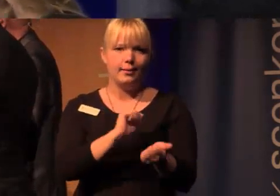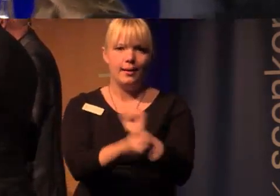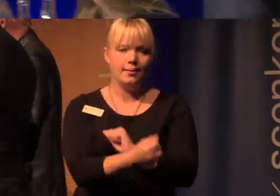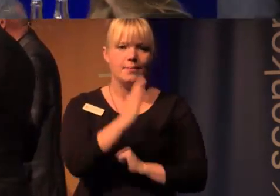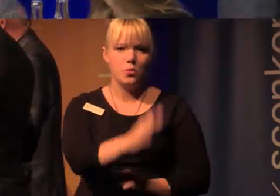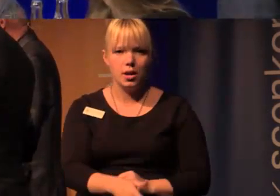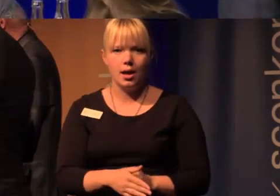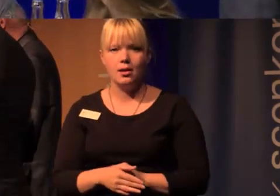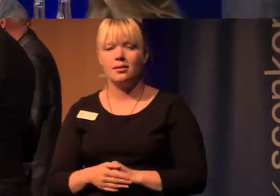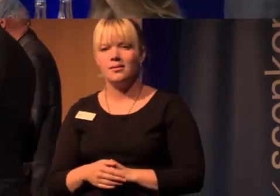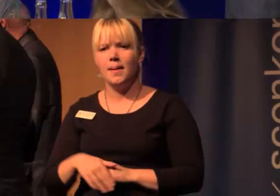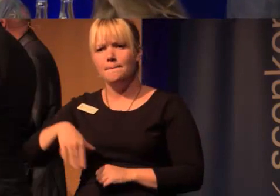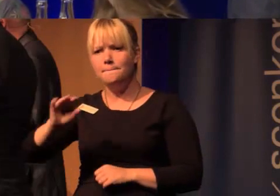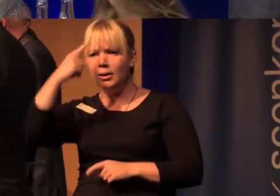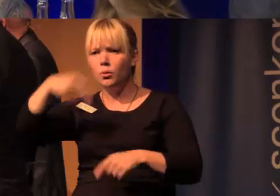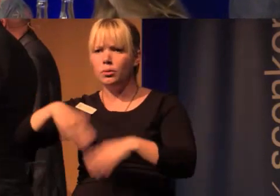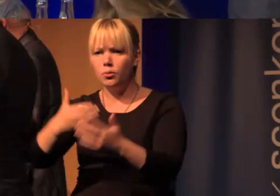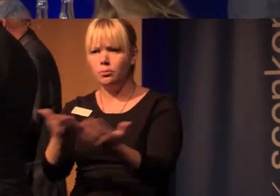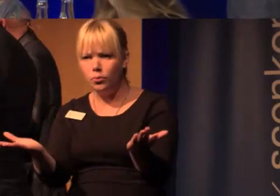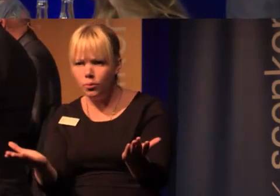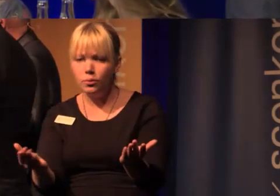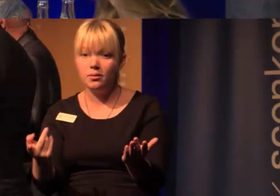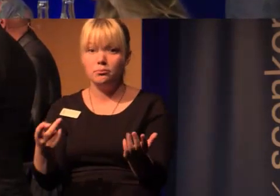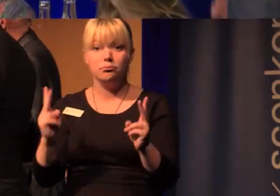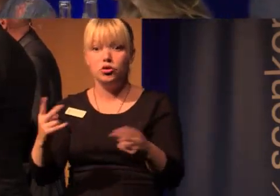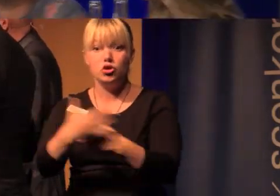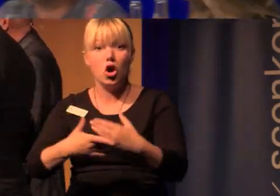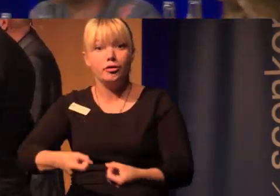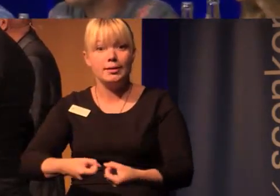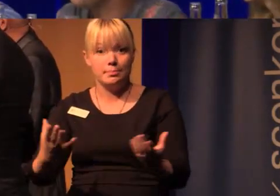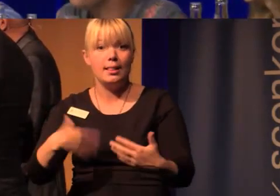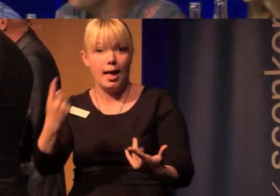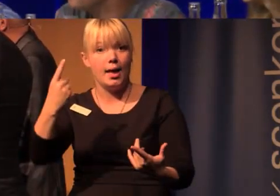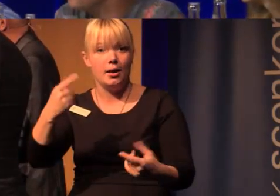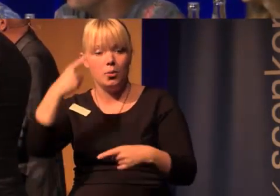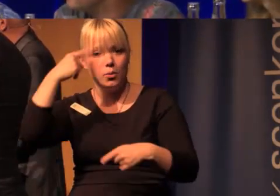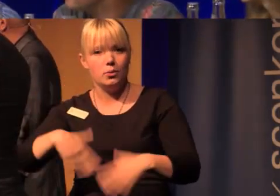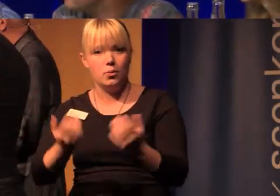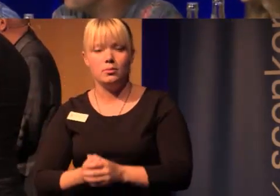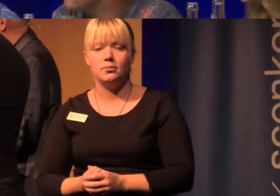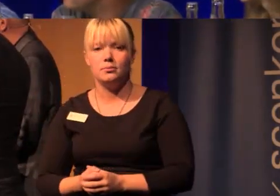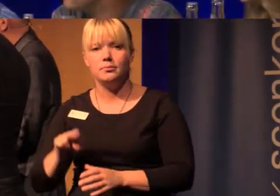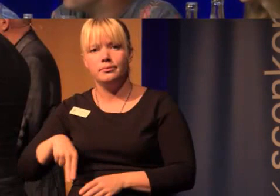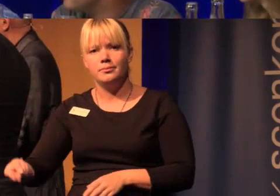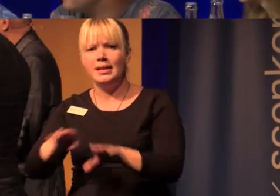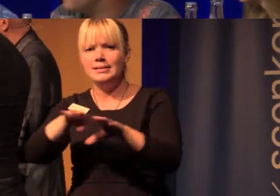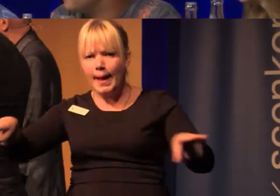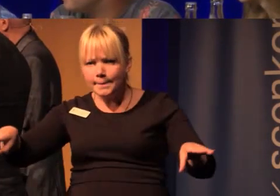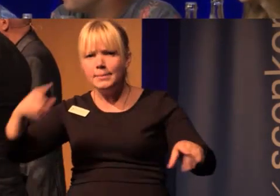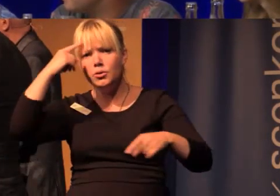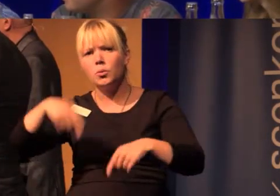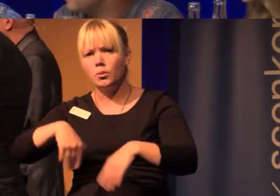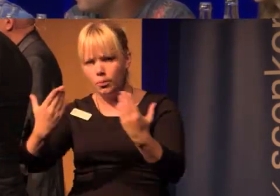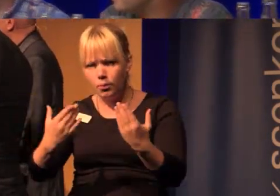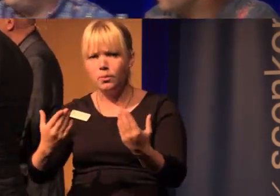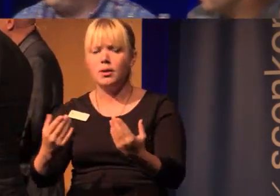Bredda kulturutbudet och se att fler saker, till exempel dataspelande också är kultur. Niklas. Jämlik tillgång till kultur, allmän